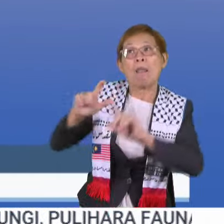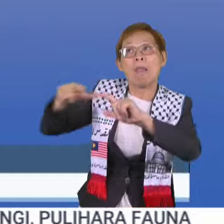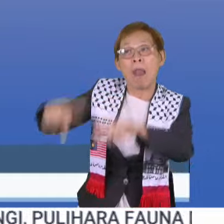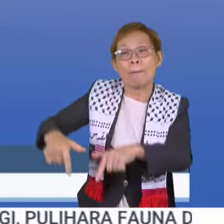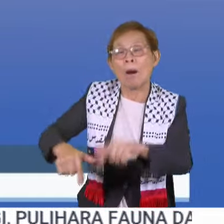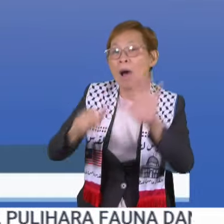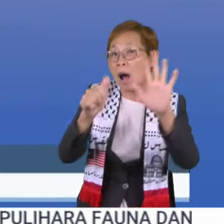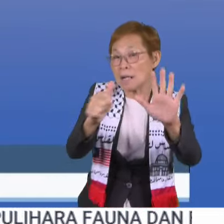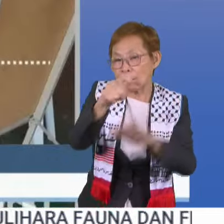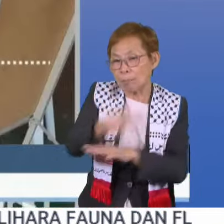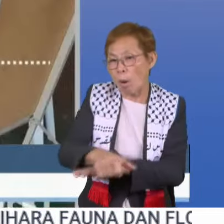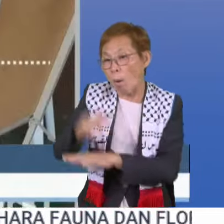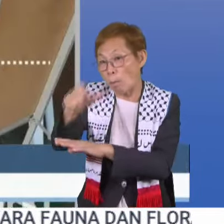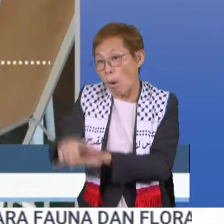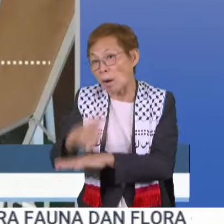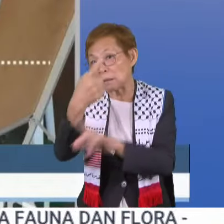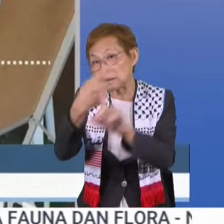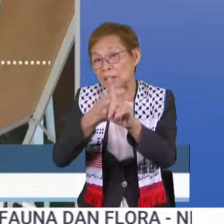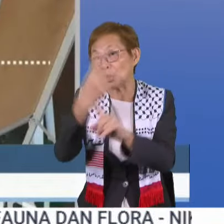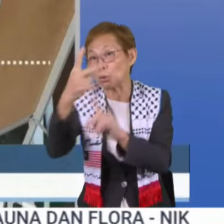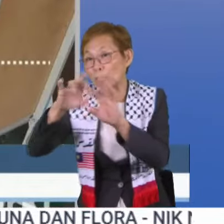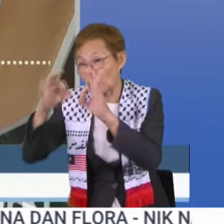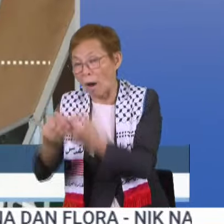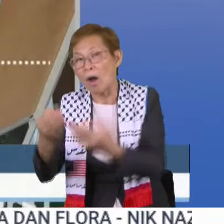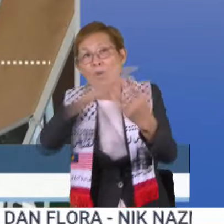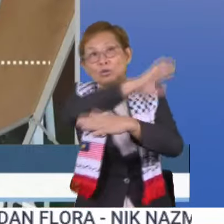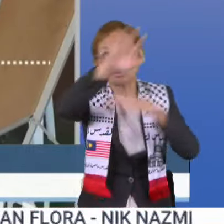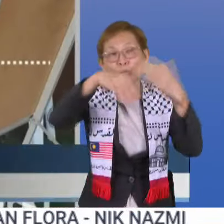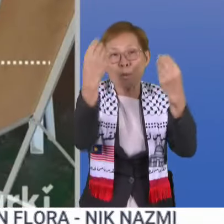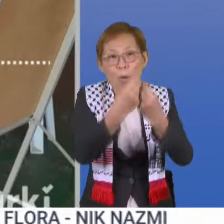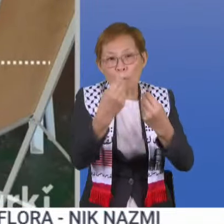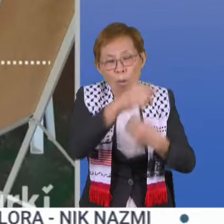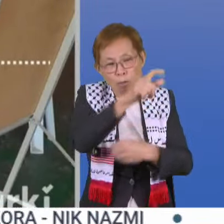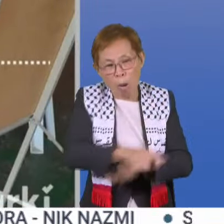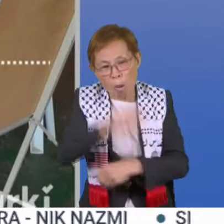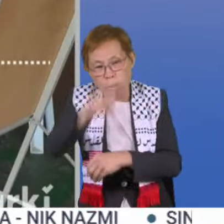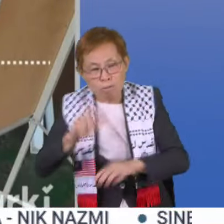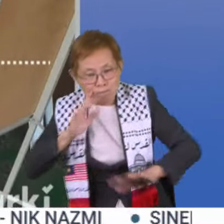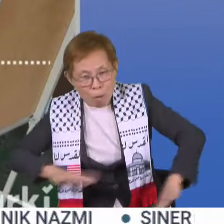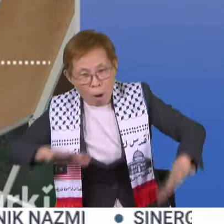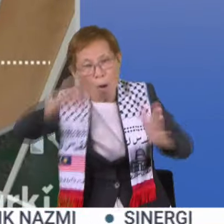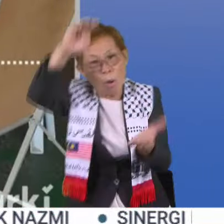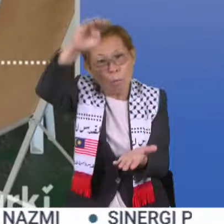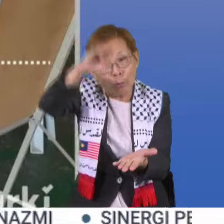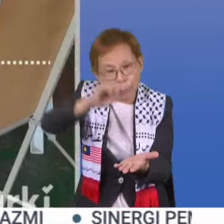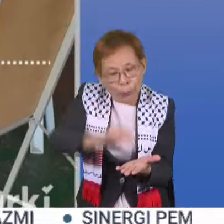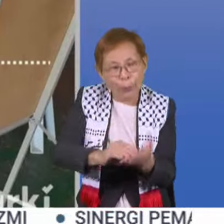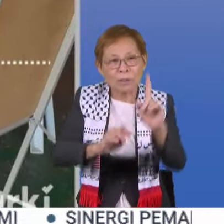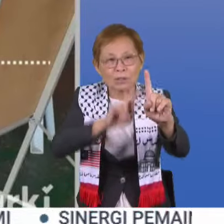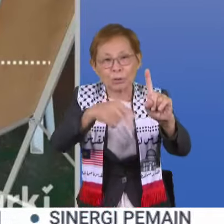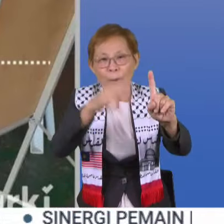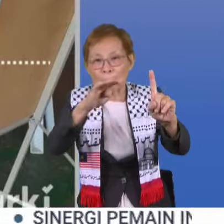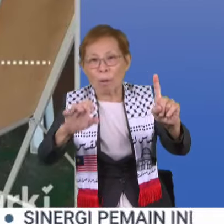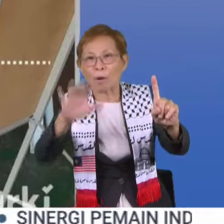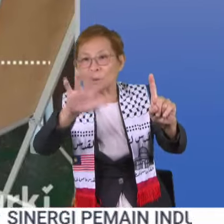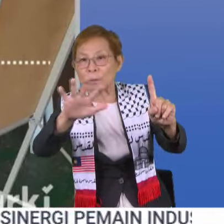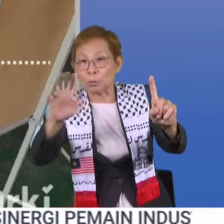enam penduduk daripada dua keluarga ini menjadikan keseluruhan penduduk terjejas banjir menurun kepada